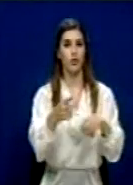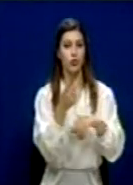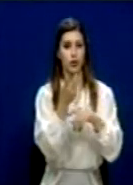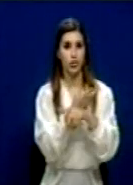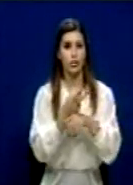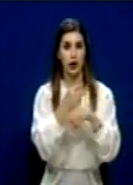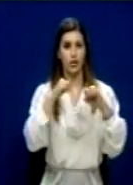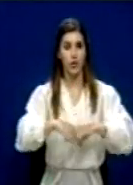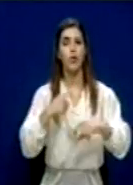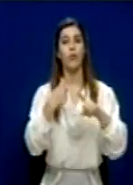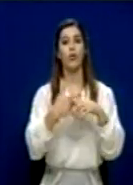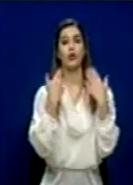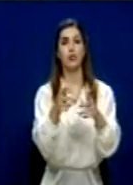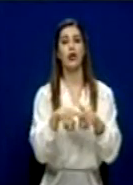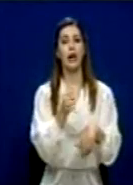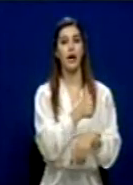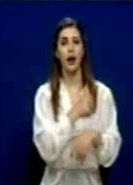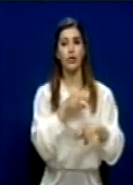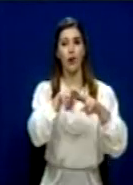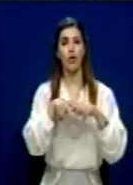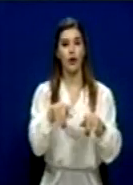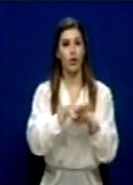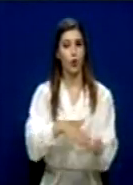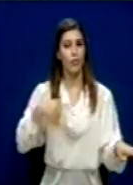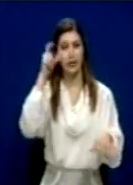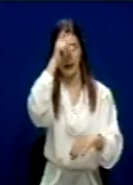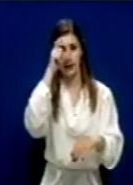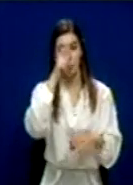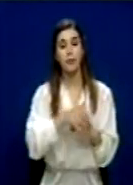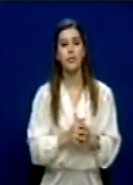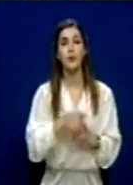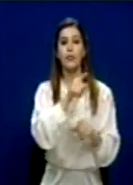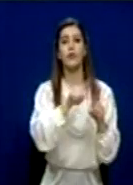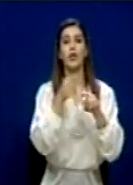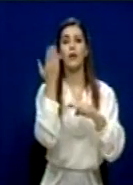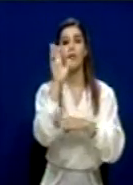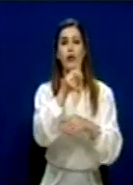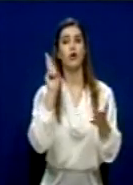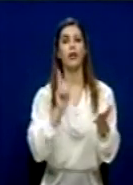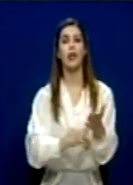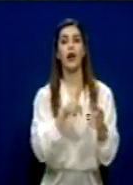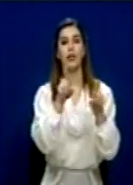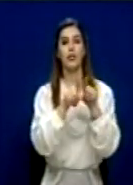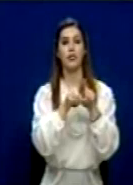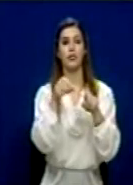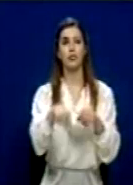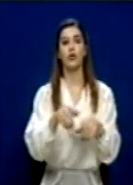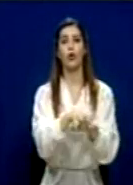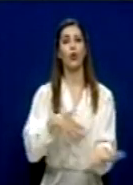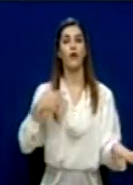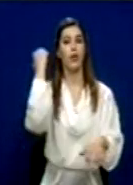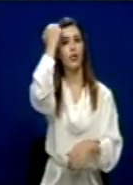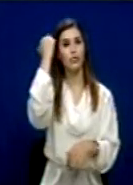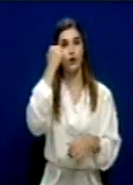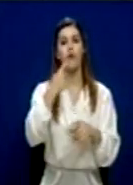vendet e rezervuara që do t'ja garantoni edhe do t'ja rristi pakicës serbe, ai do të jetë përfaqësuar me të drejtë vetë brenda kuvendit të